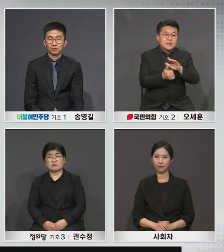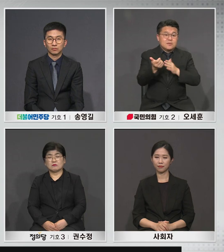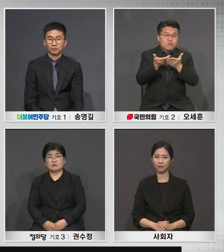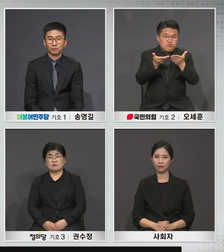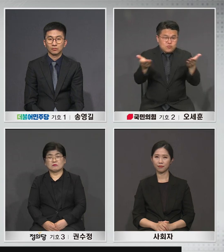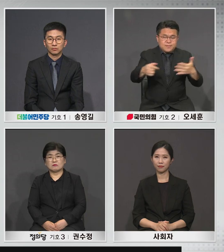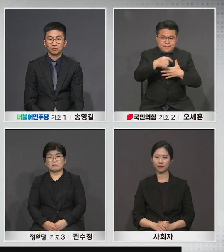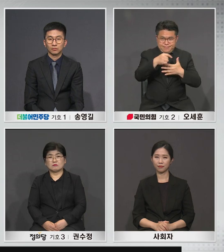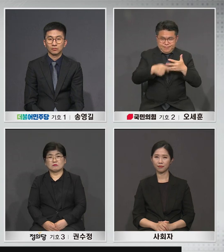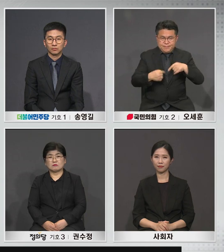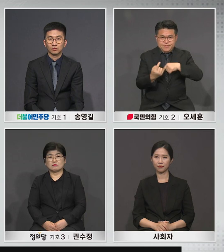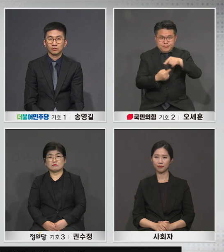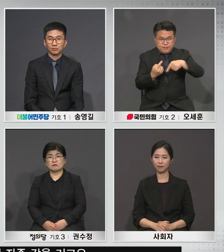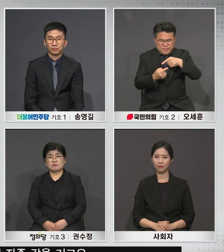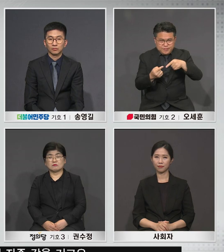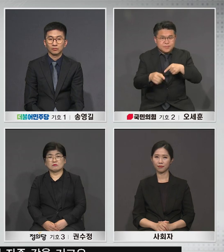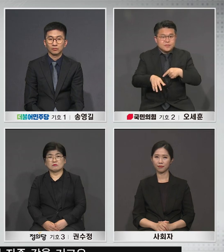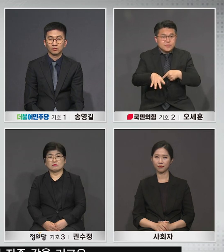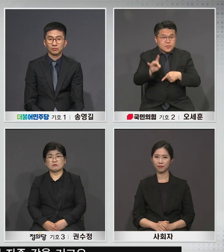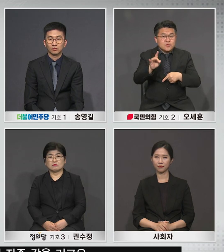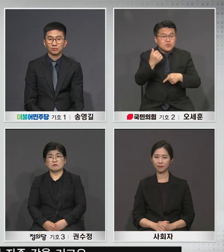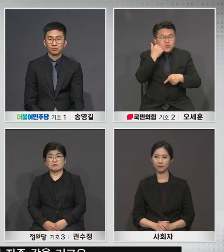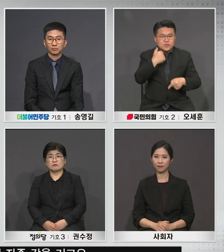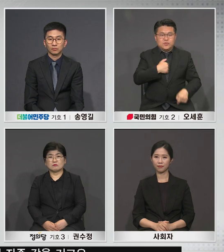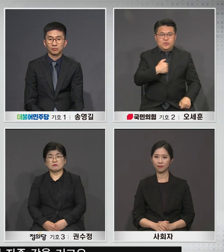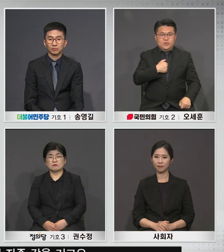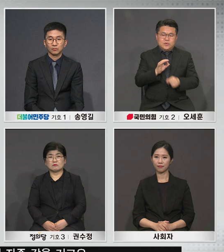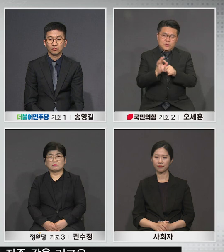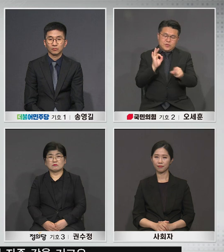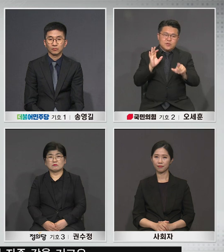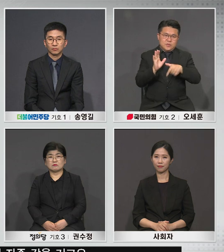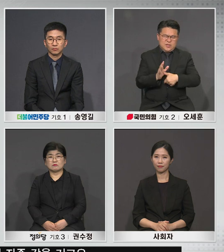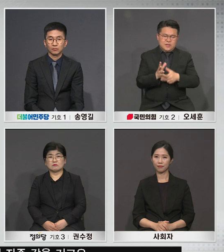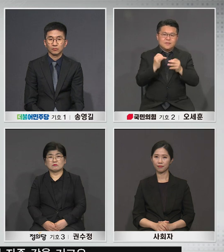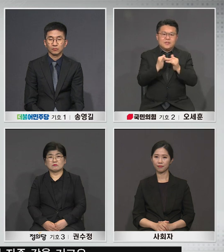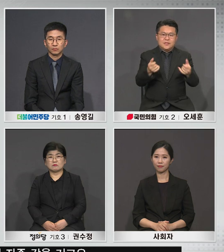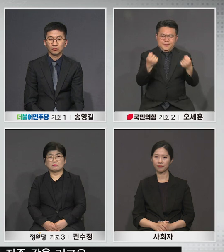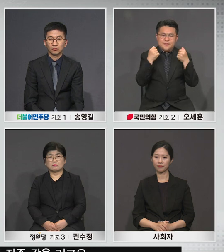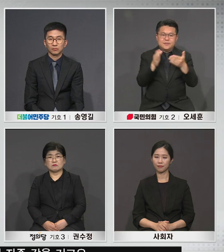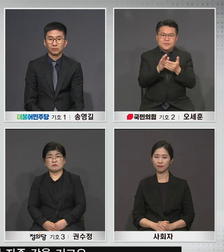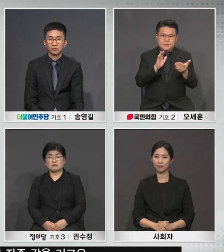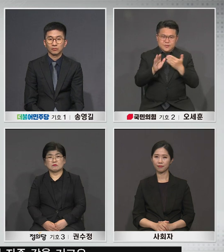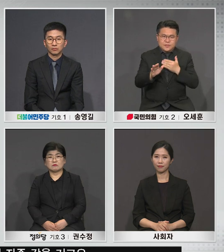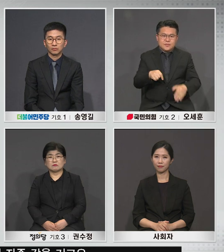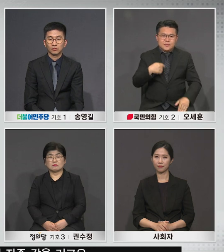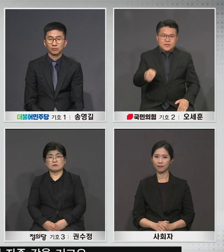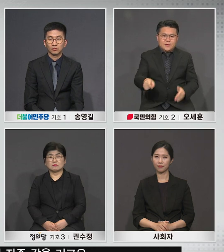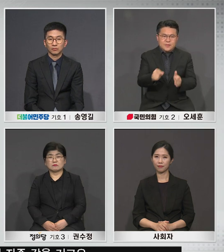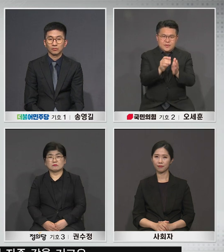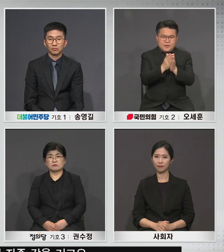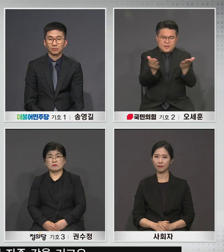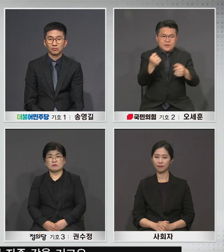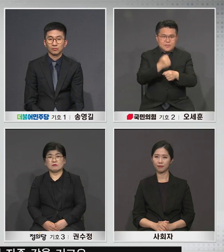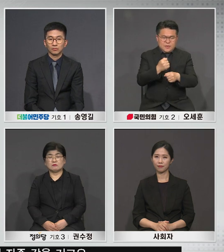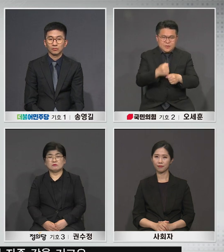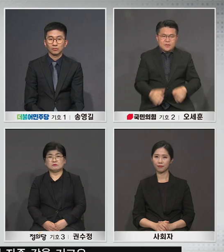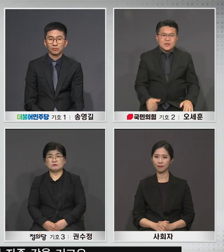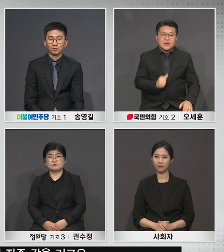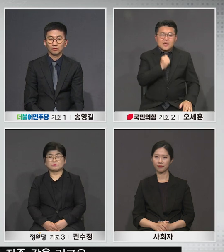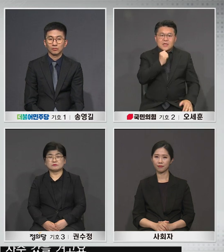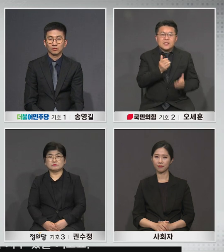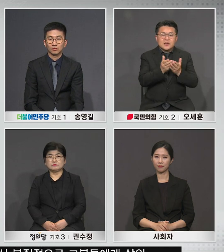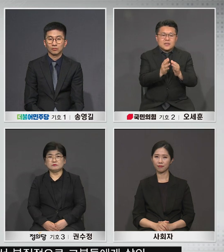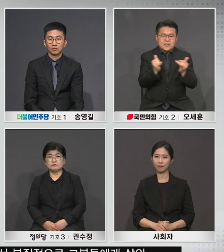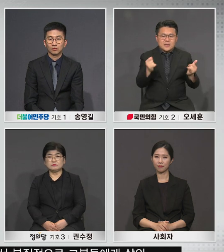드리는 프로그램을 우리나라 최초로 시작을 해서 10년 전에 수천 명이 수료하고 수기지까지 나올 정도로 제가 노숙인에 정말